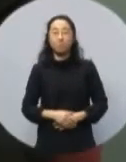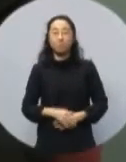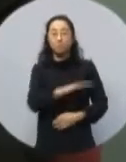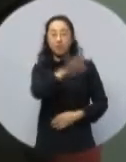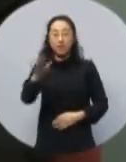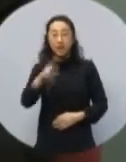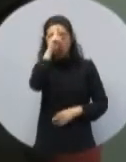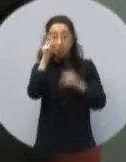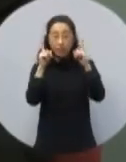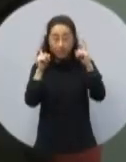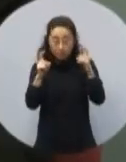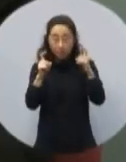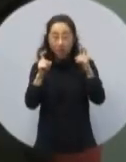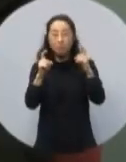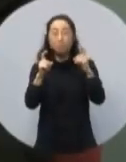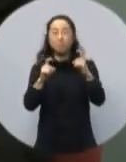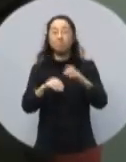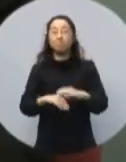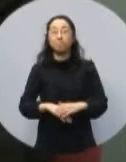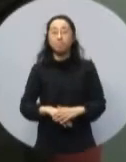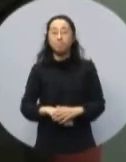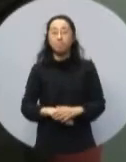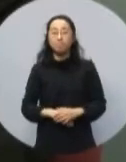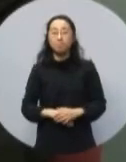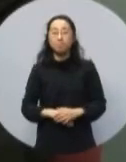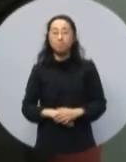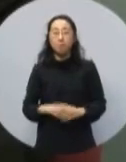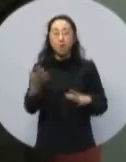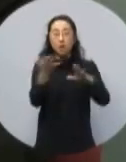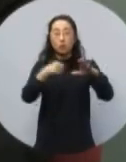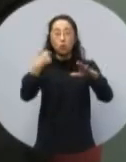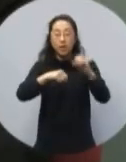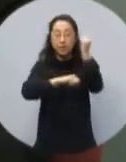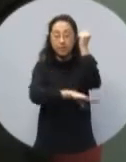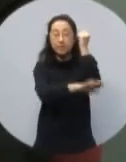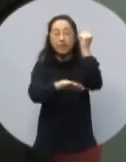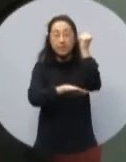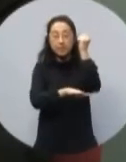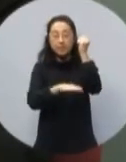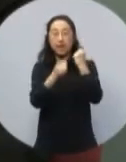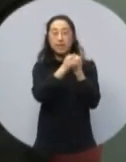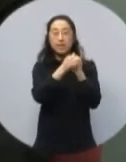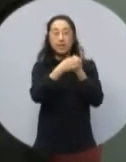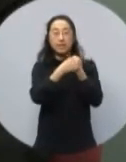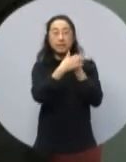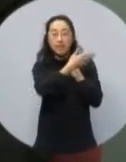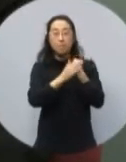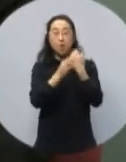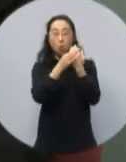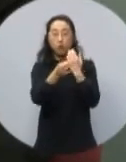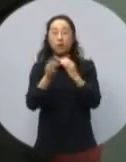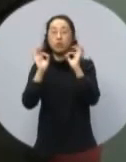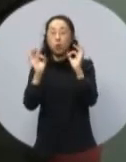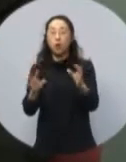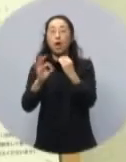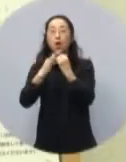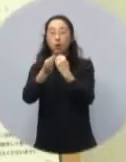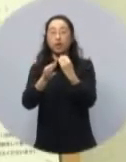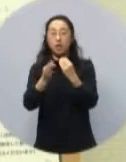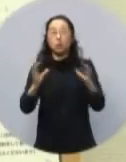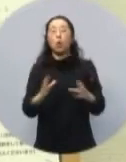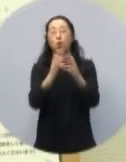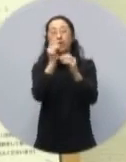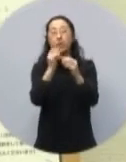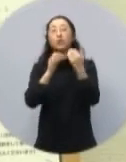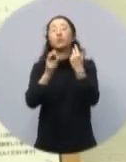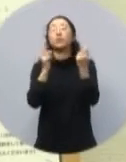皆さんこんにちは、アクティブ湘南と申します。湘南に根ざした生命保険、損害保険の総合代理店です。具体